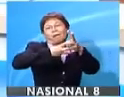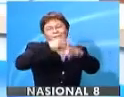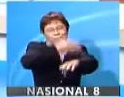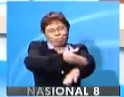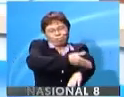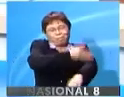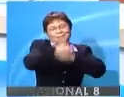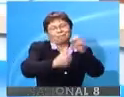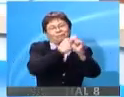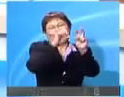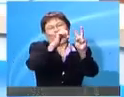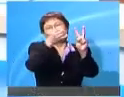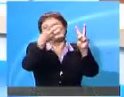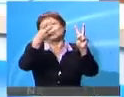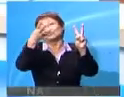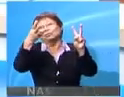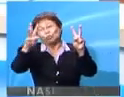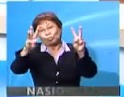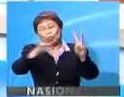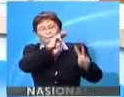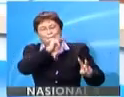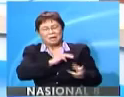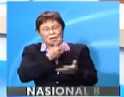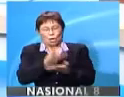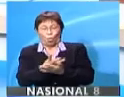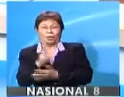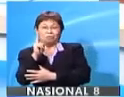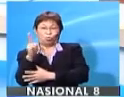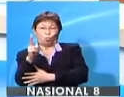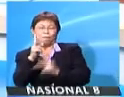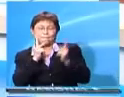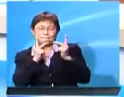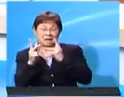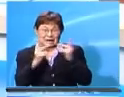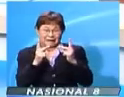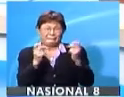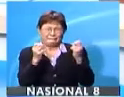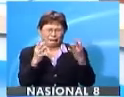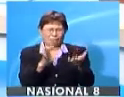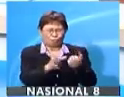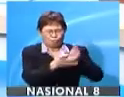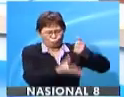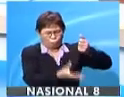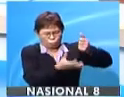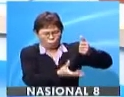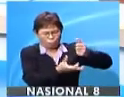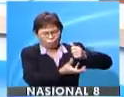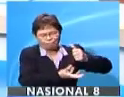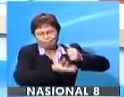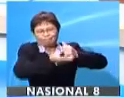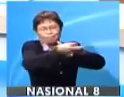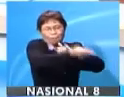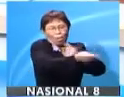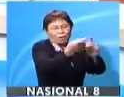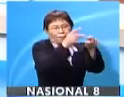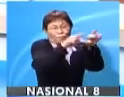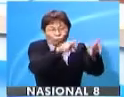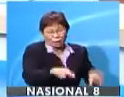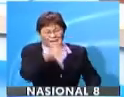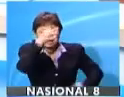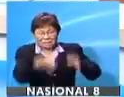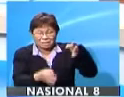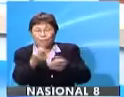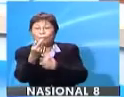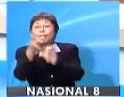depan. Menteri Keuangan Kedua, Datuk Seri Ahmad Husni Han Azlah berkata, lebih banyak peruntukan boleh disalurkan kepada rakyat